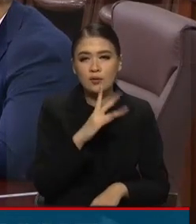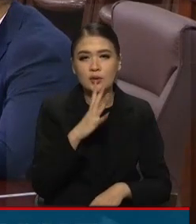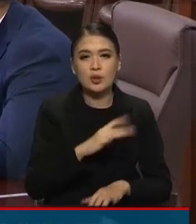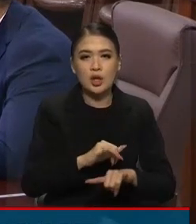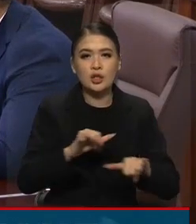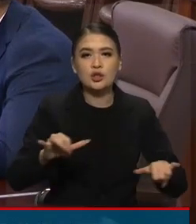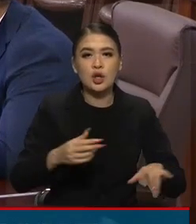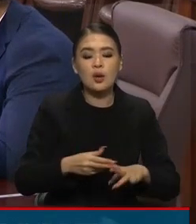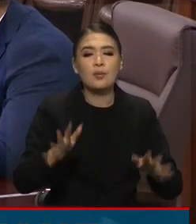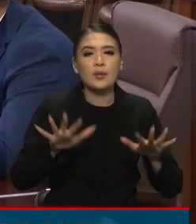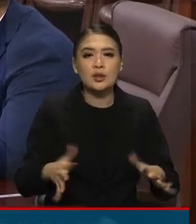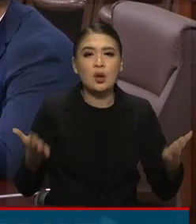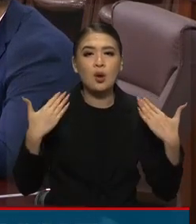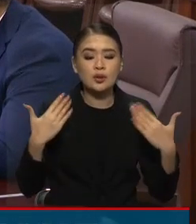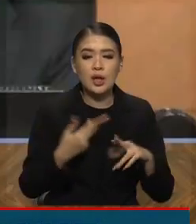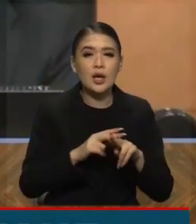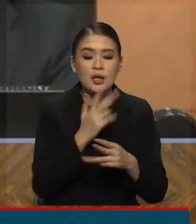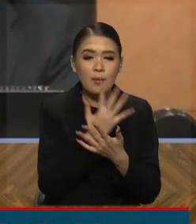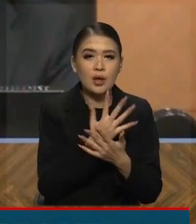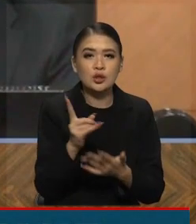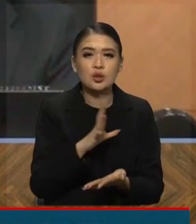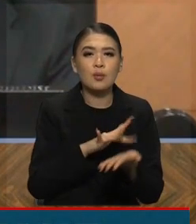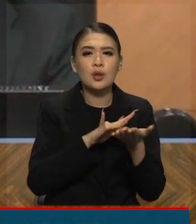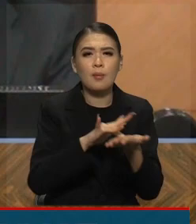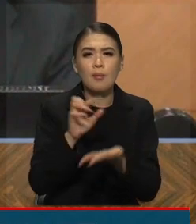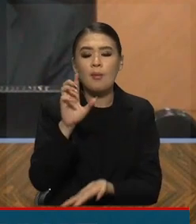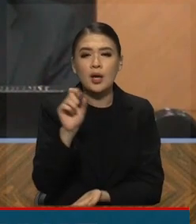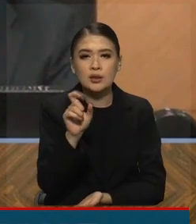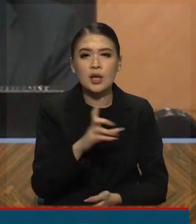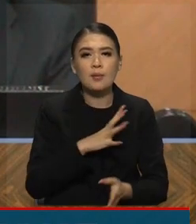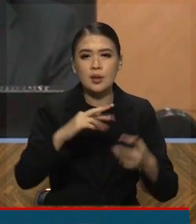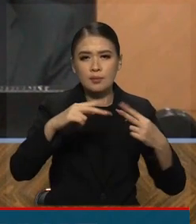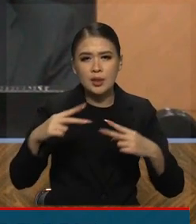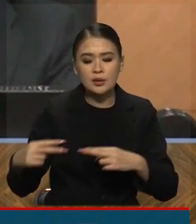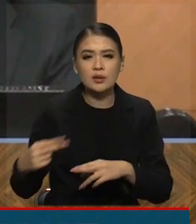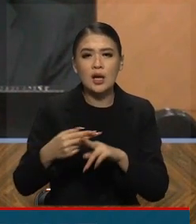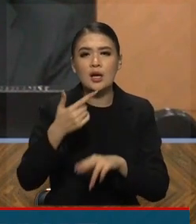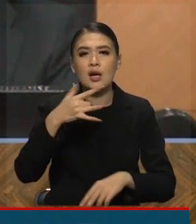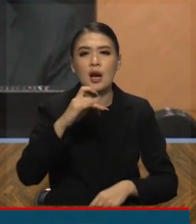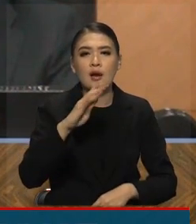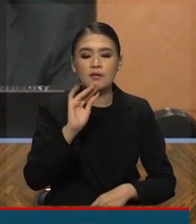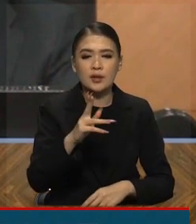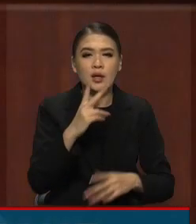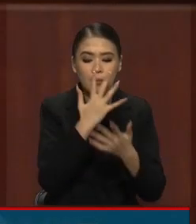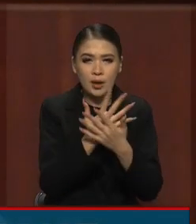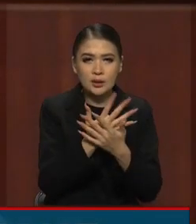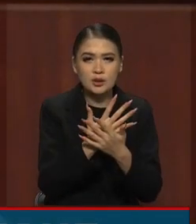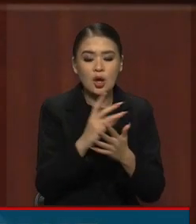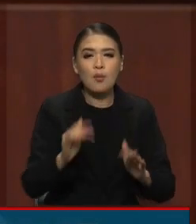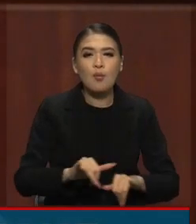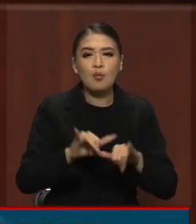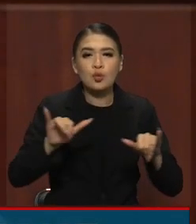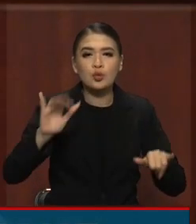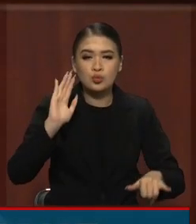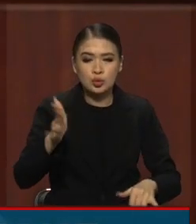топ-тур мест отдыха, пересмотреть принципы работы туристических баз, перевести их на круглогодичный график работы. Это позволит повысить